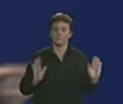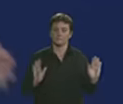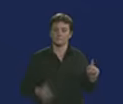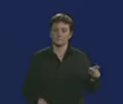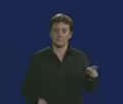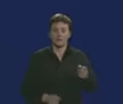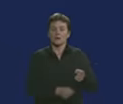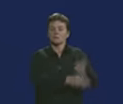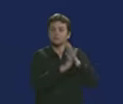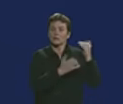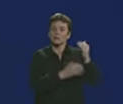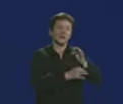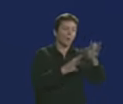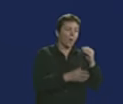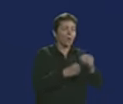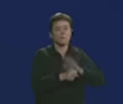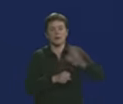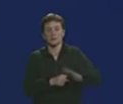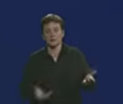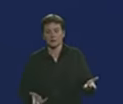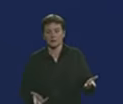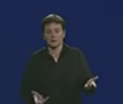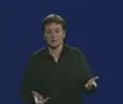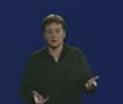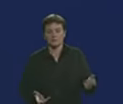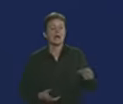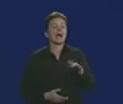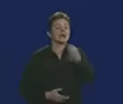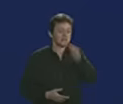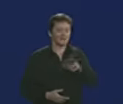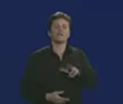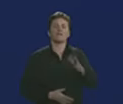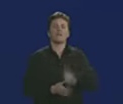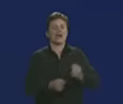trop d'immigrés ou pas assez? On va faire une commission.